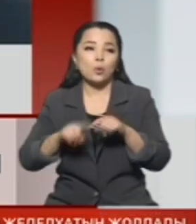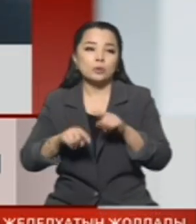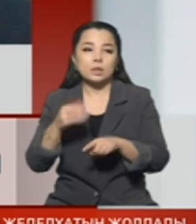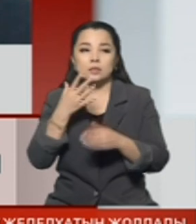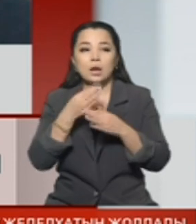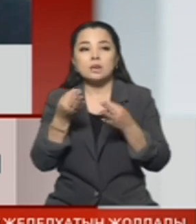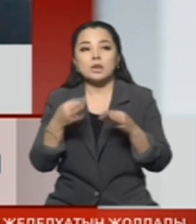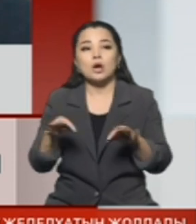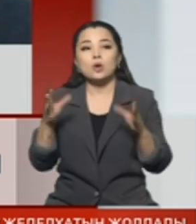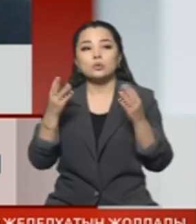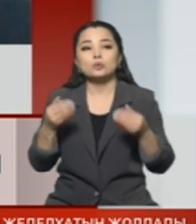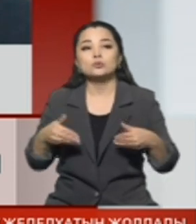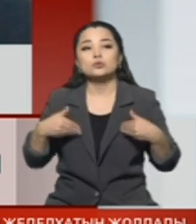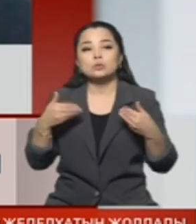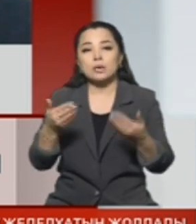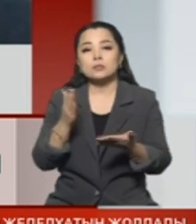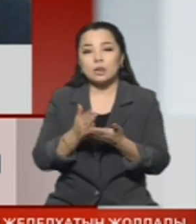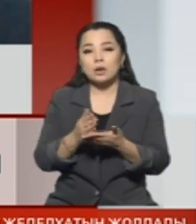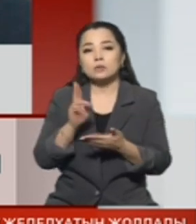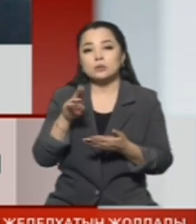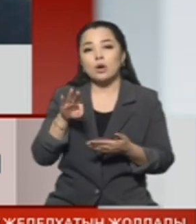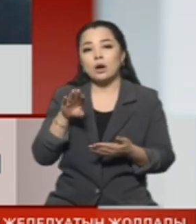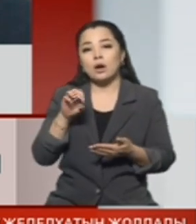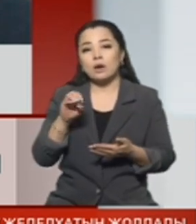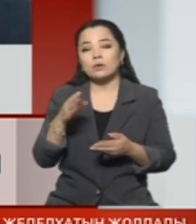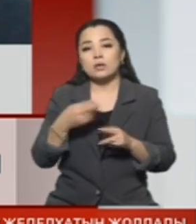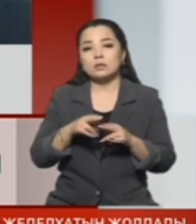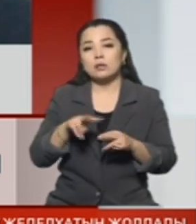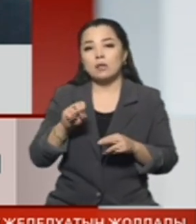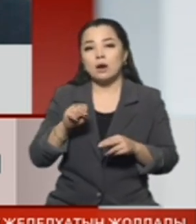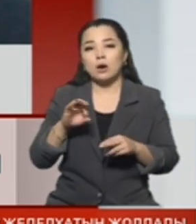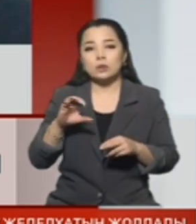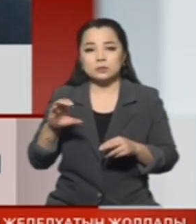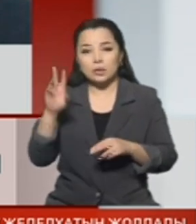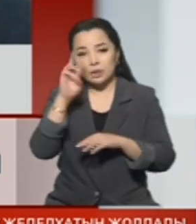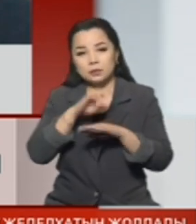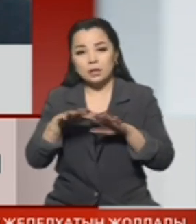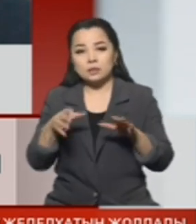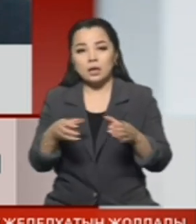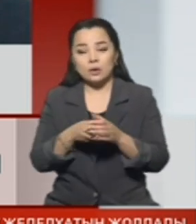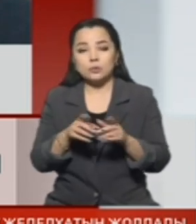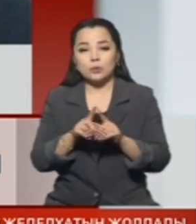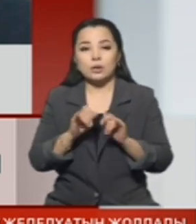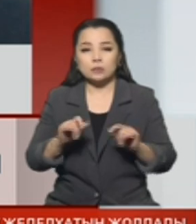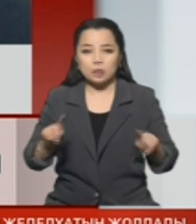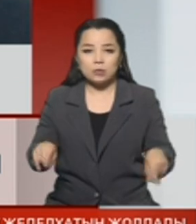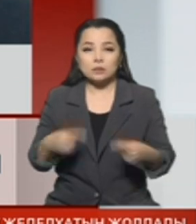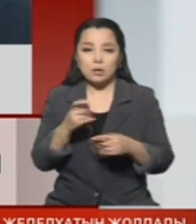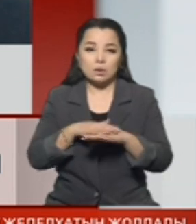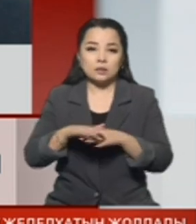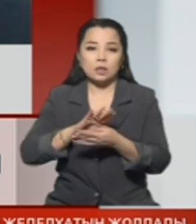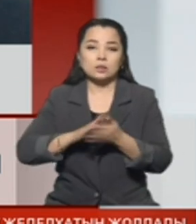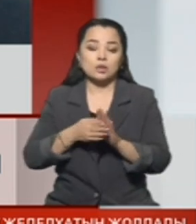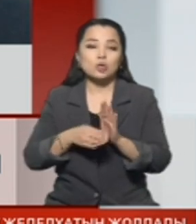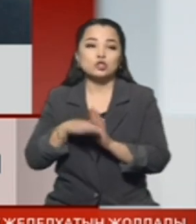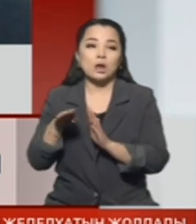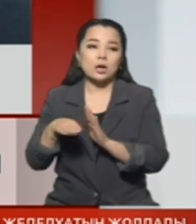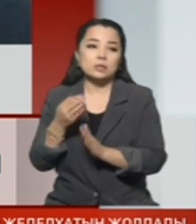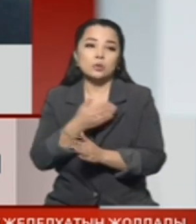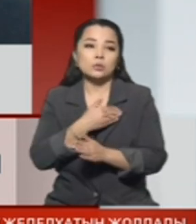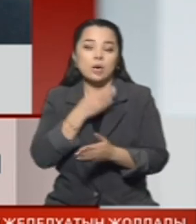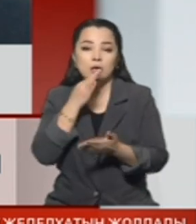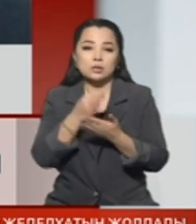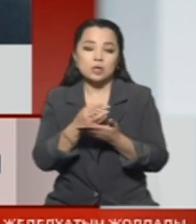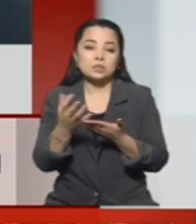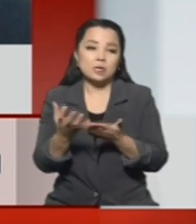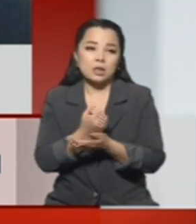отандастарын тәуелсіздік күнімен құттықтады. Қасым Жомарт Тоқаев Лаос елінің мемлекет іргесін нығайту және халықтың әл-ауқатын жақсарту жолында